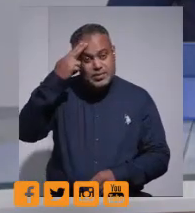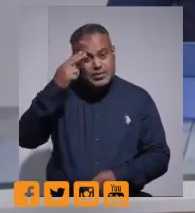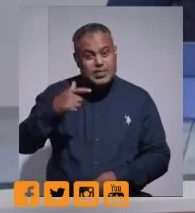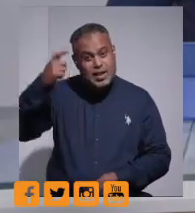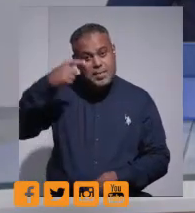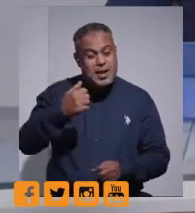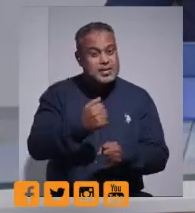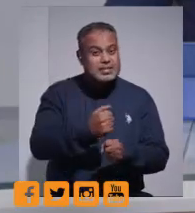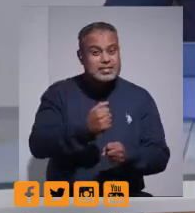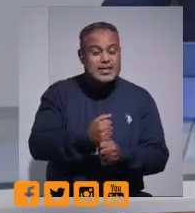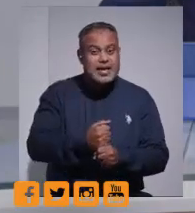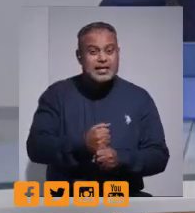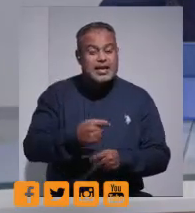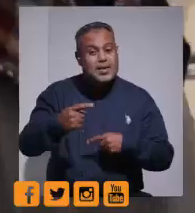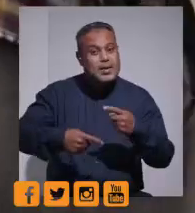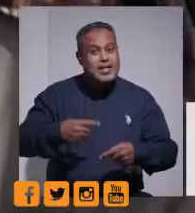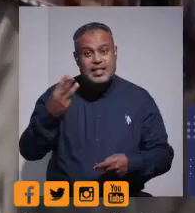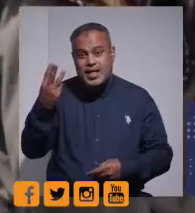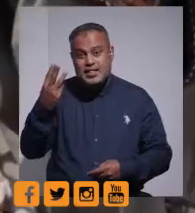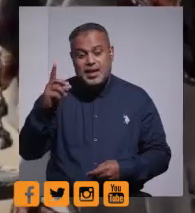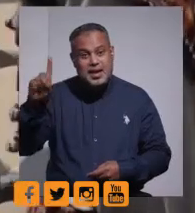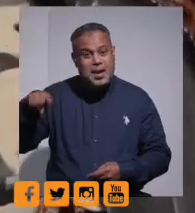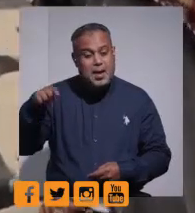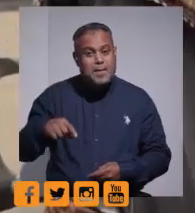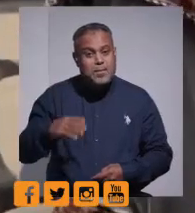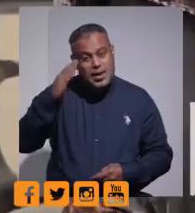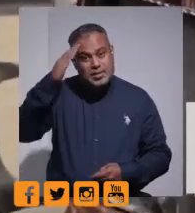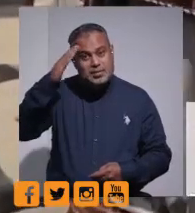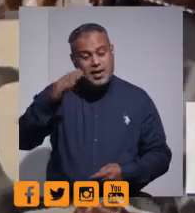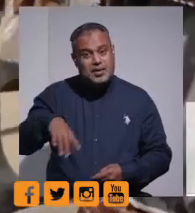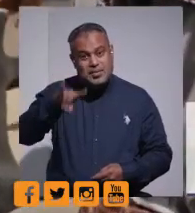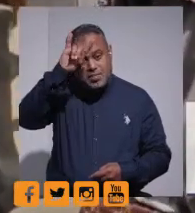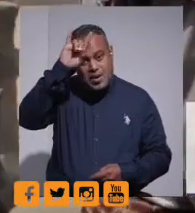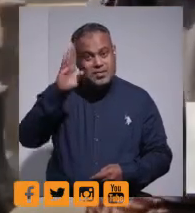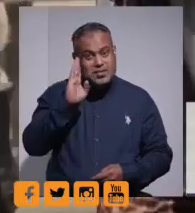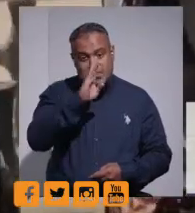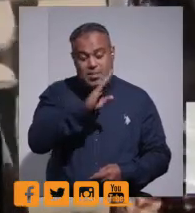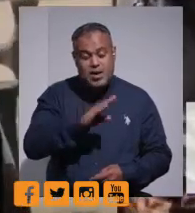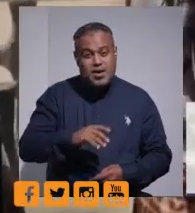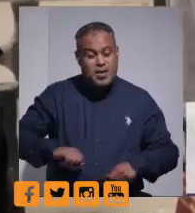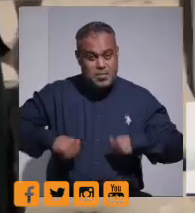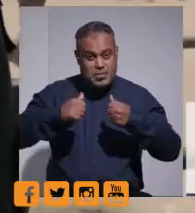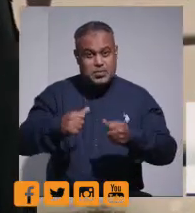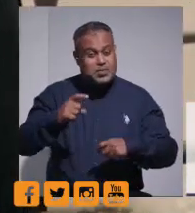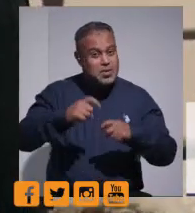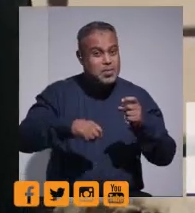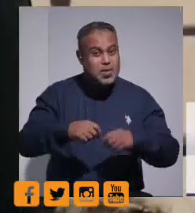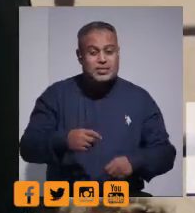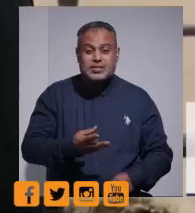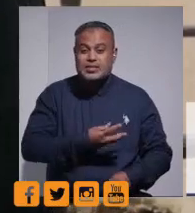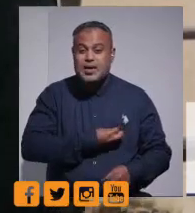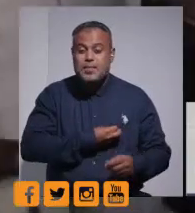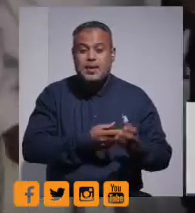على مدى ثلاثه ايام واشاد المحافظ بن ياسر بجهود مؤسسه امراض القلب ومركز الملك سلمان